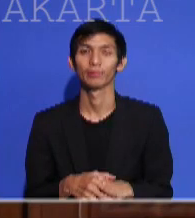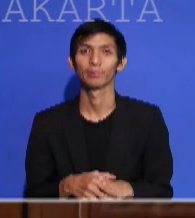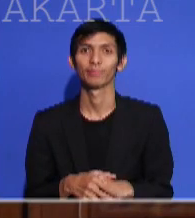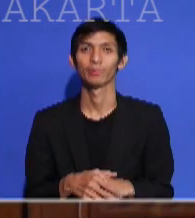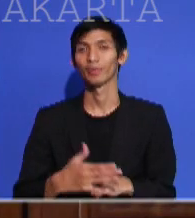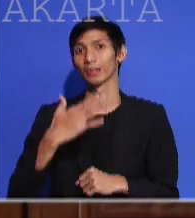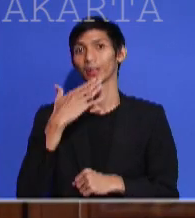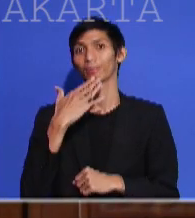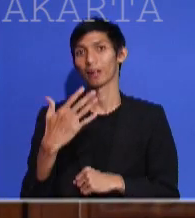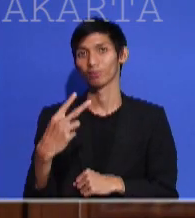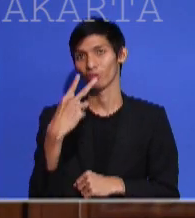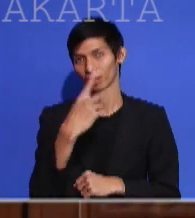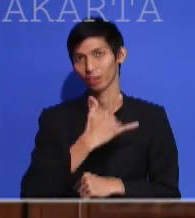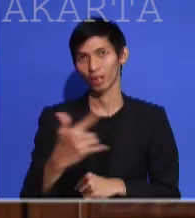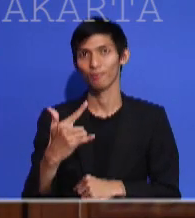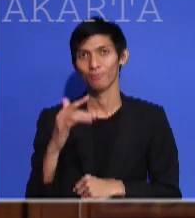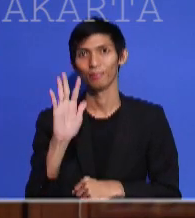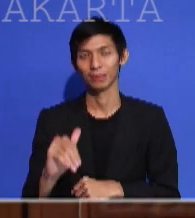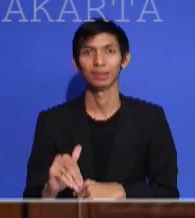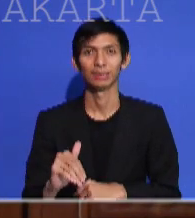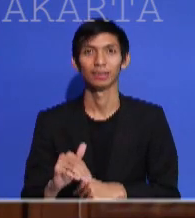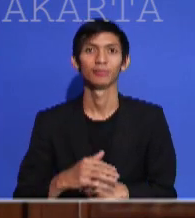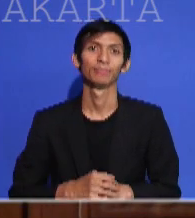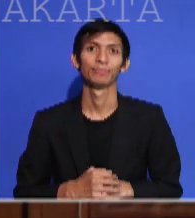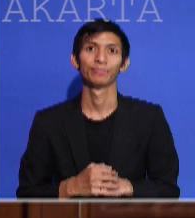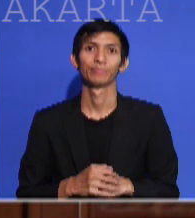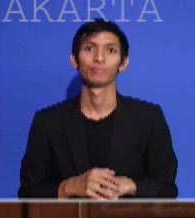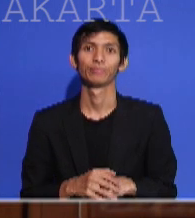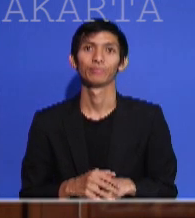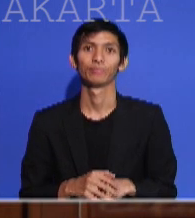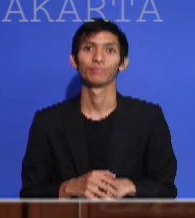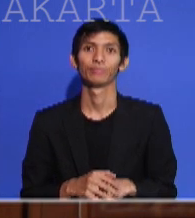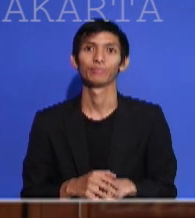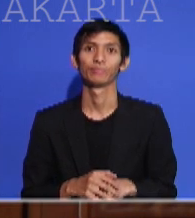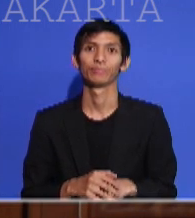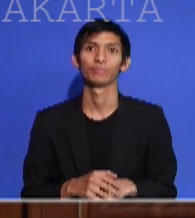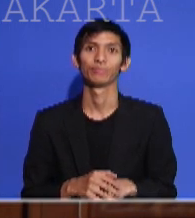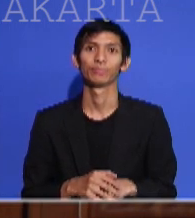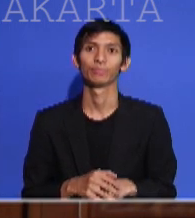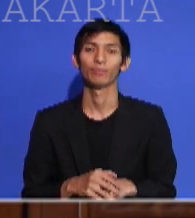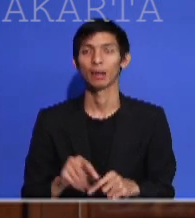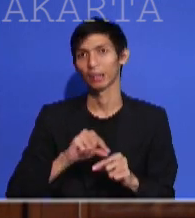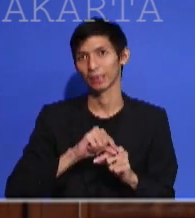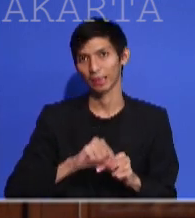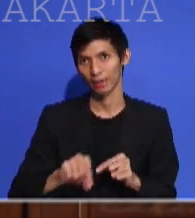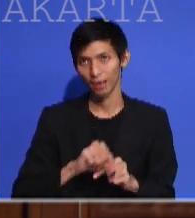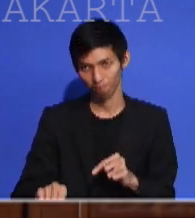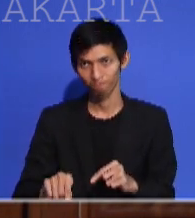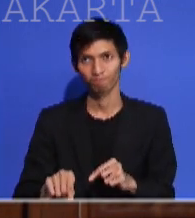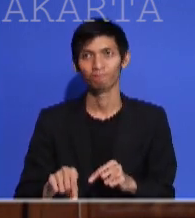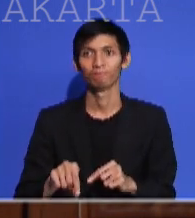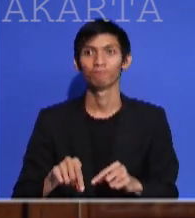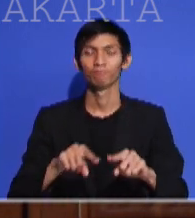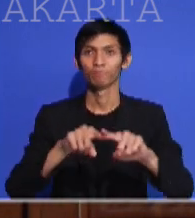Matur nuwun panjenengan tasih mriksani Yogyawarta. Para pamirsa, kejawi kangge budidaya maneka warni tanaman olah tetanen, lahan pasabinan